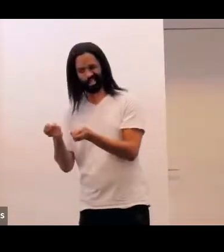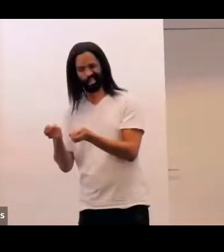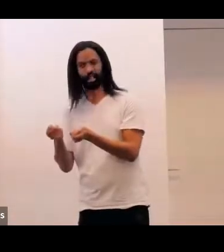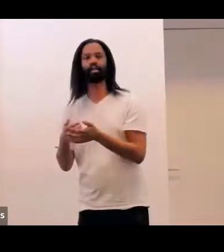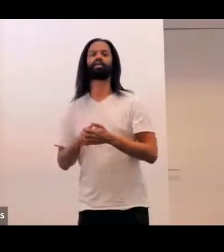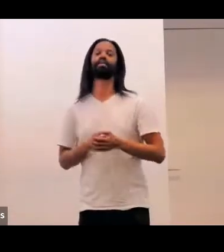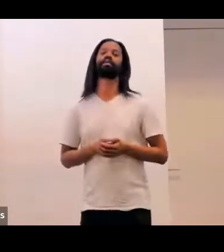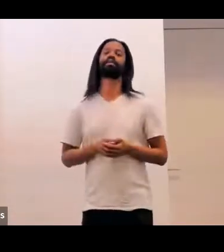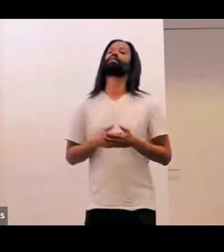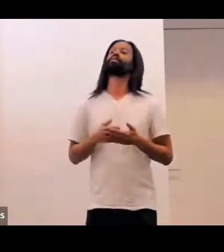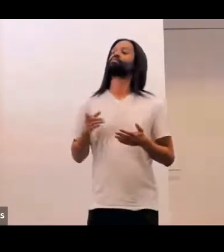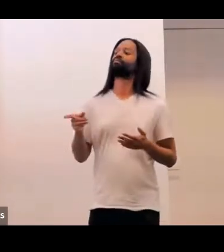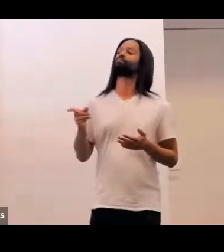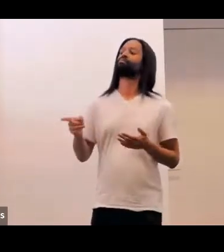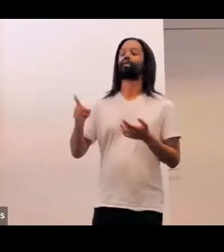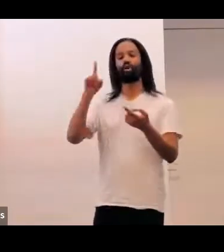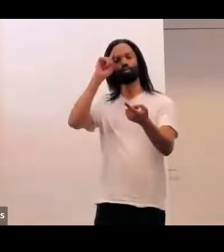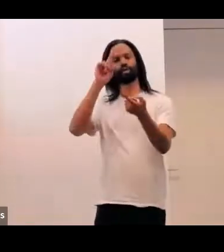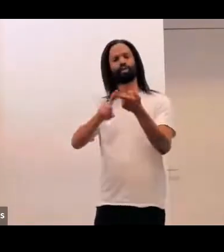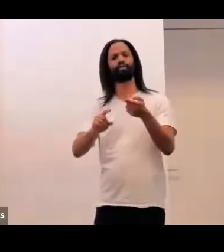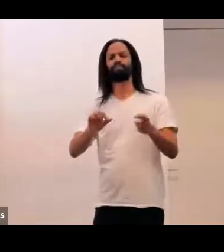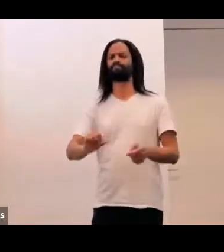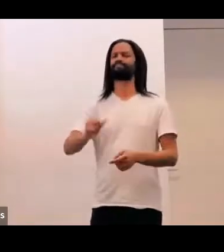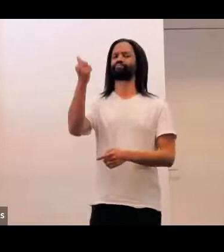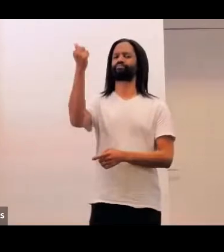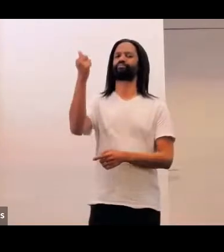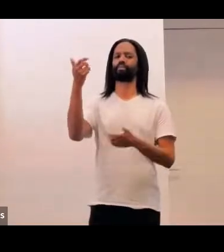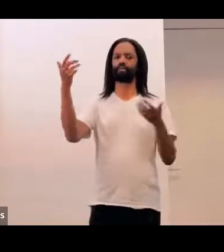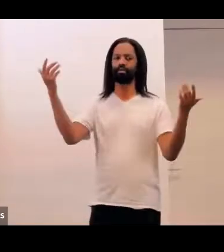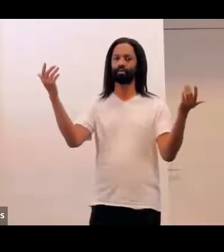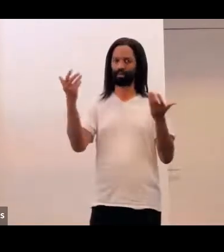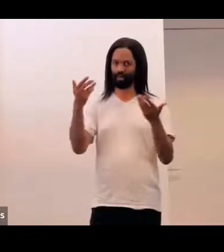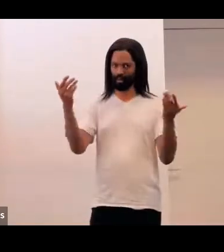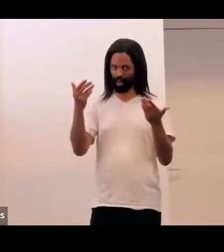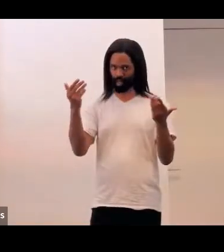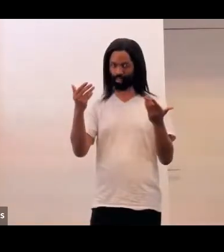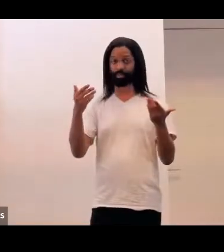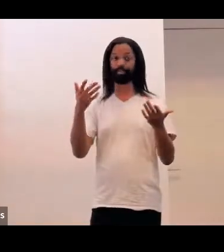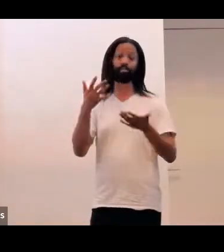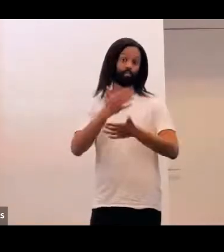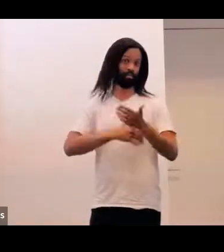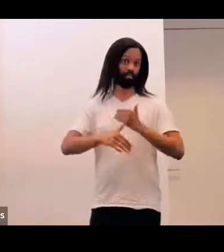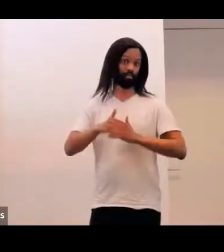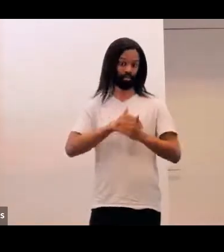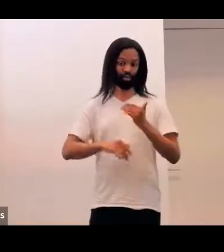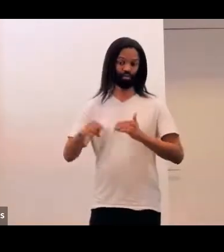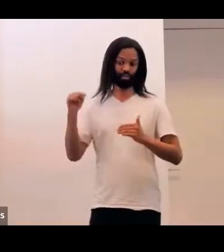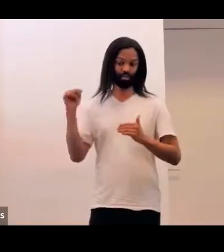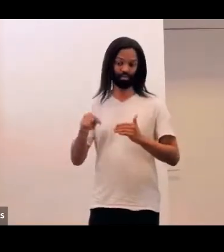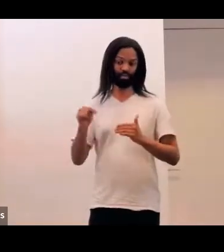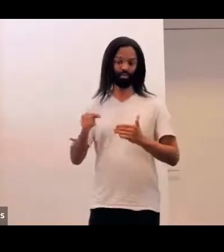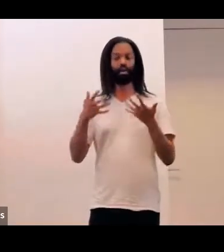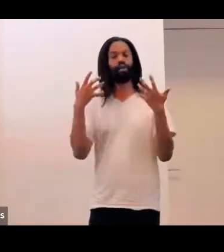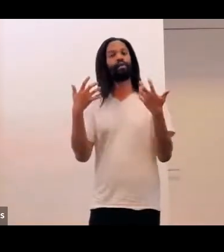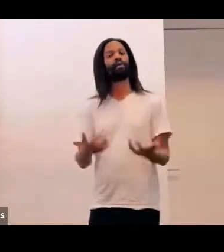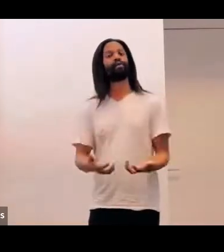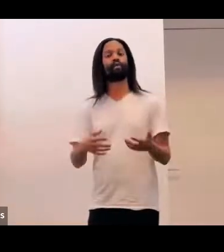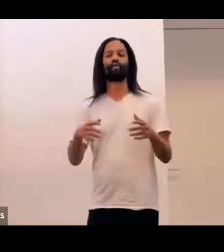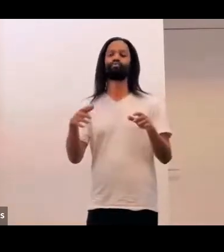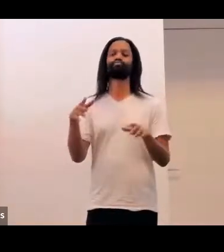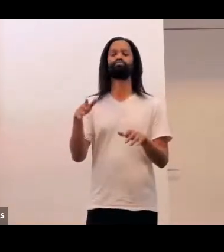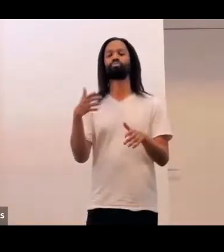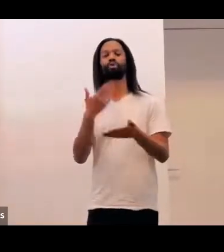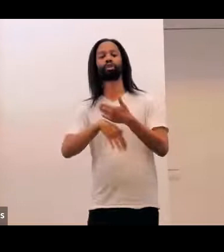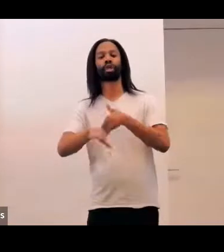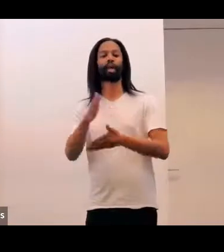Un objectif majeur pour ce programme qui consiste à sensibiliser les jeunes élèves de nos